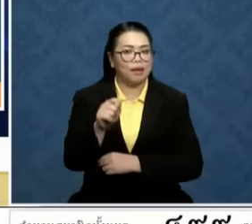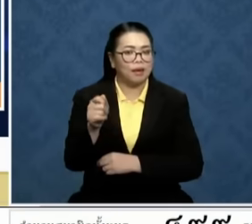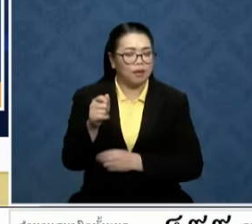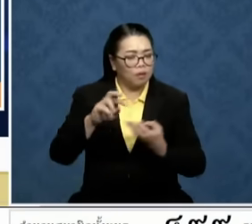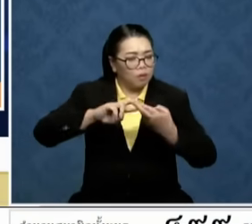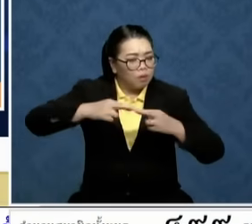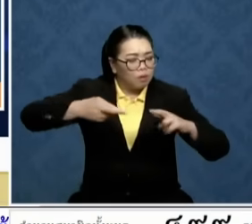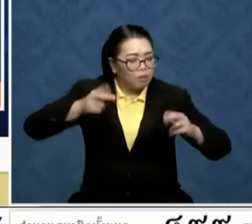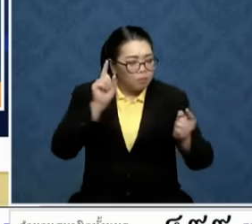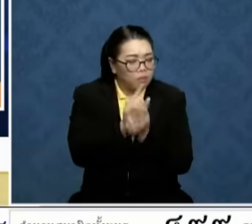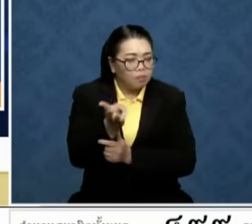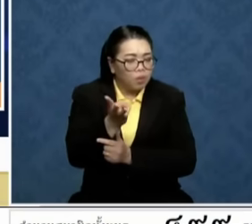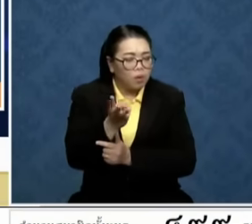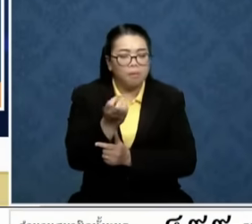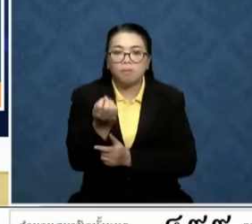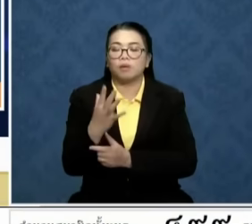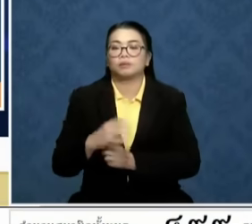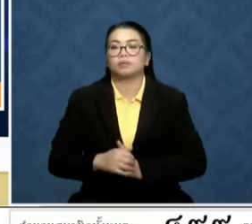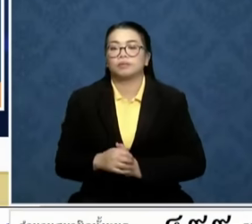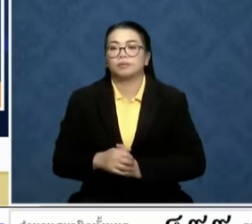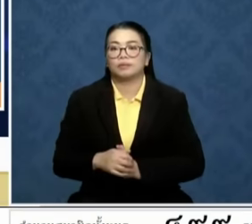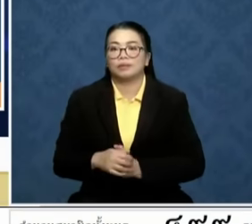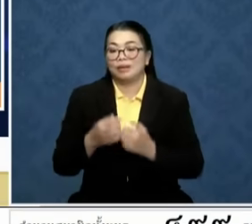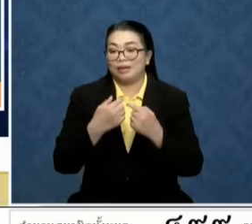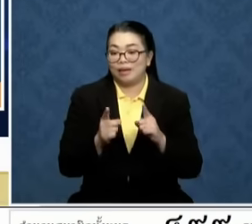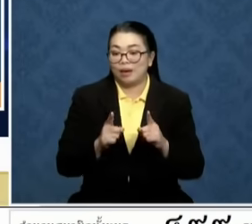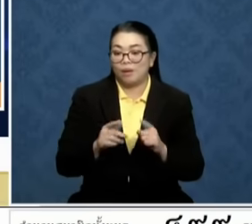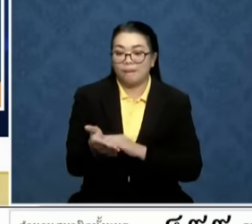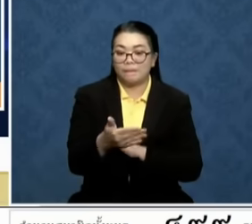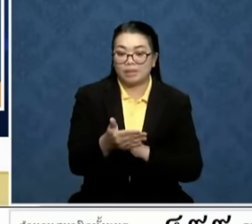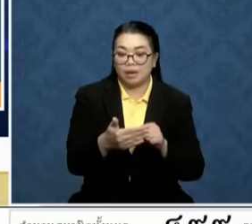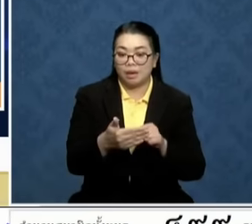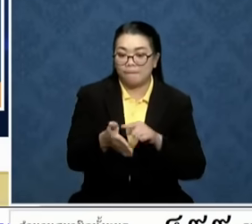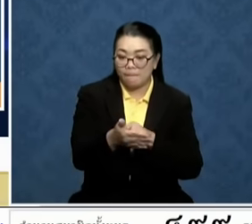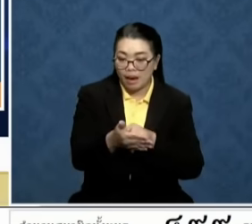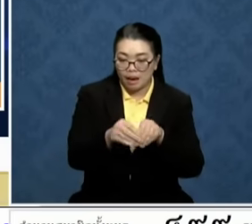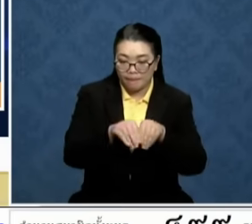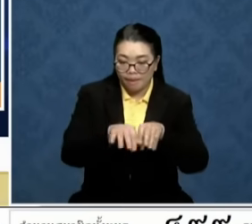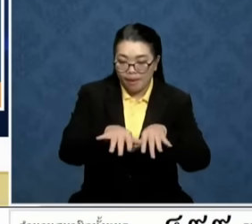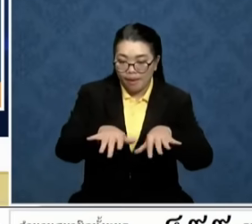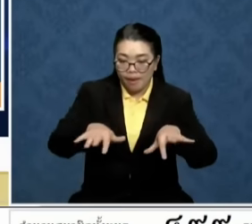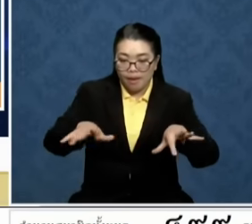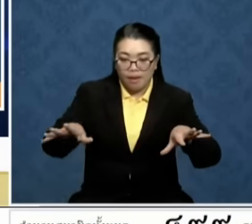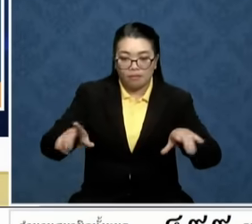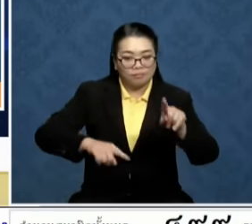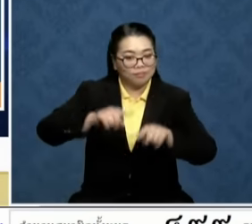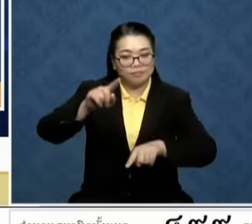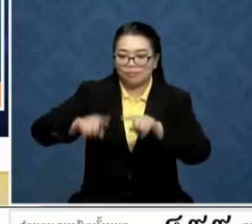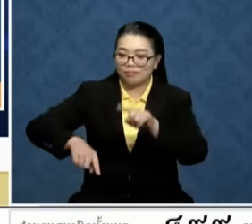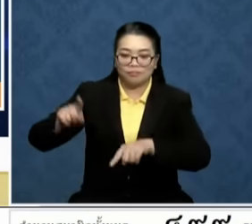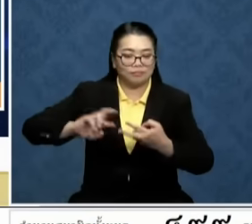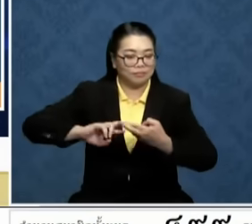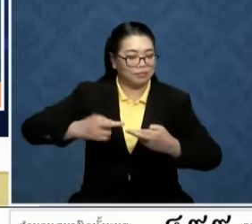ครับแสดงให้เห็นว่าแต่ละประชากรย่อยของปลาเนี่ยไม่มีความแตกต่างทาง